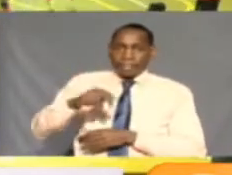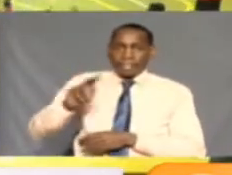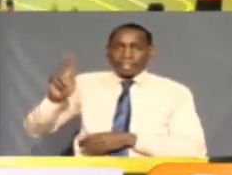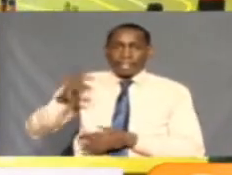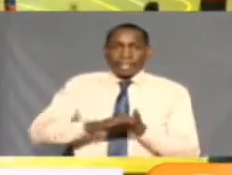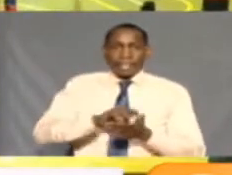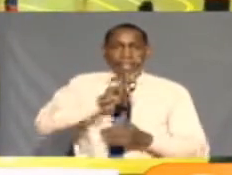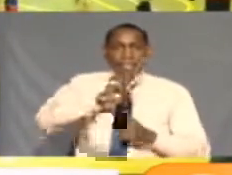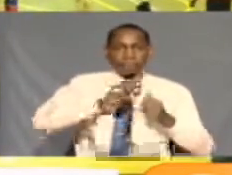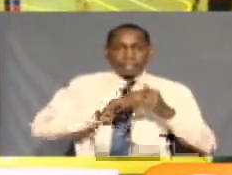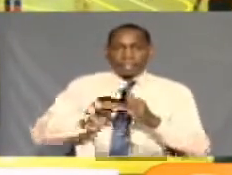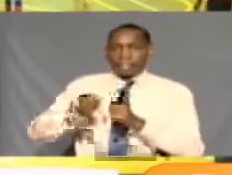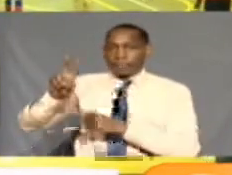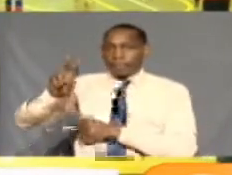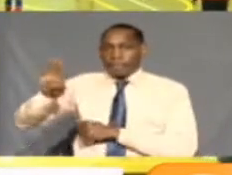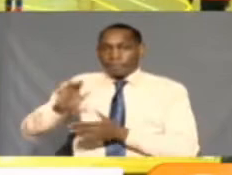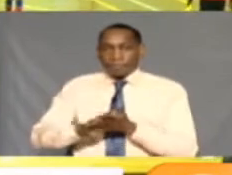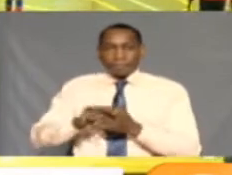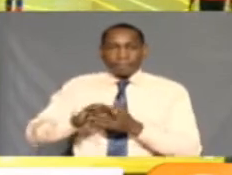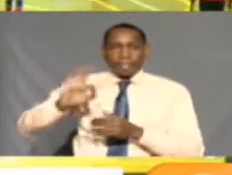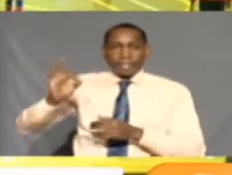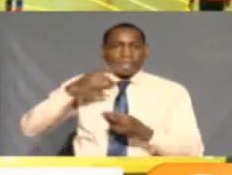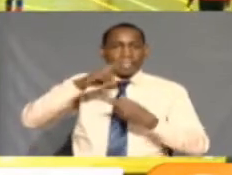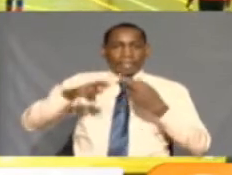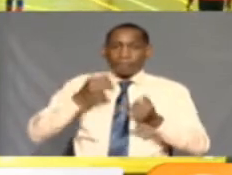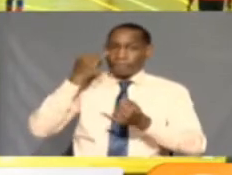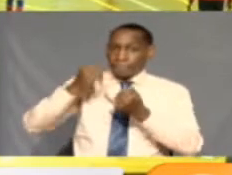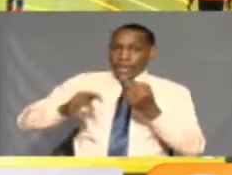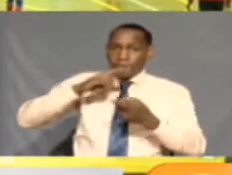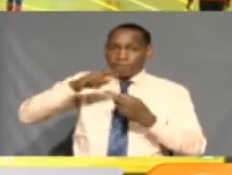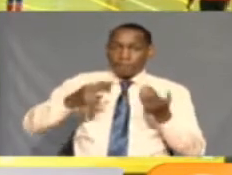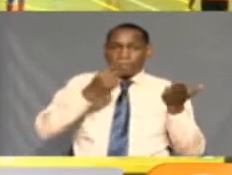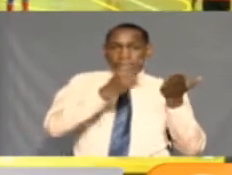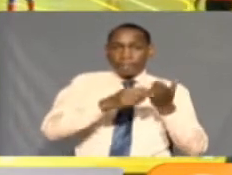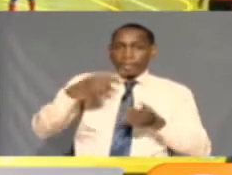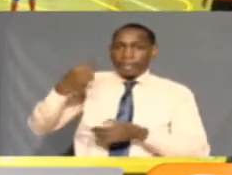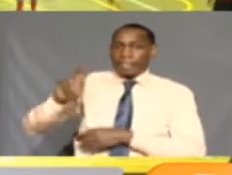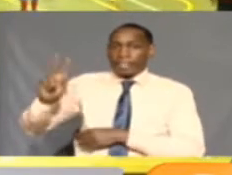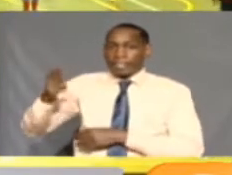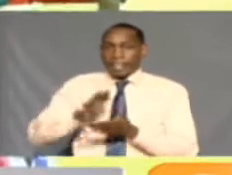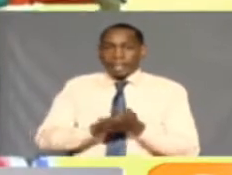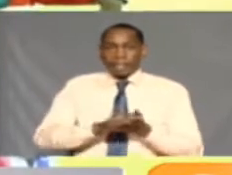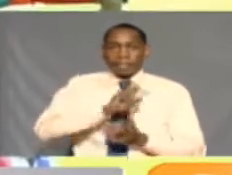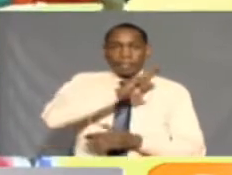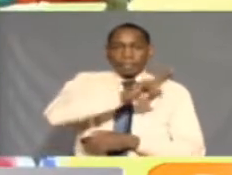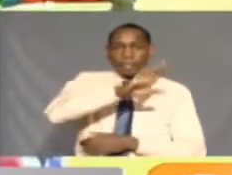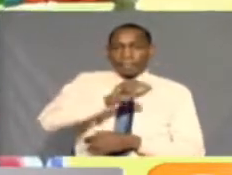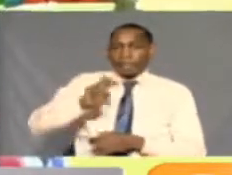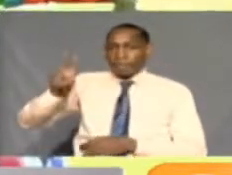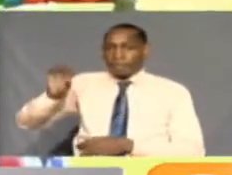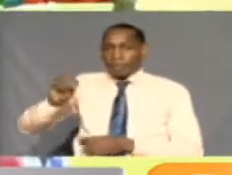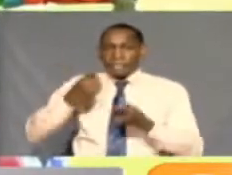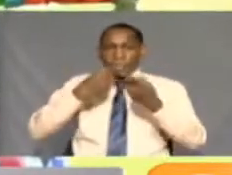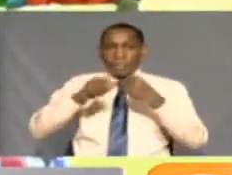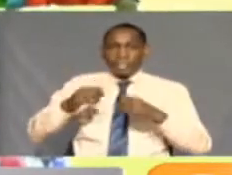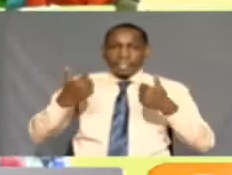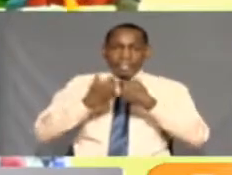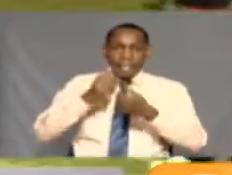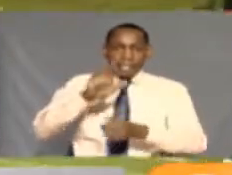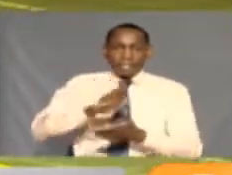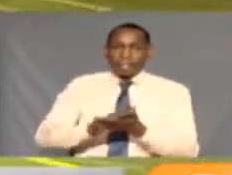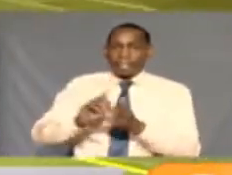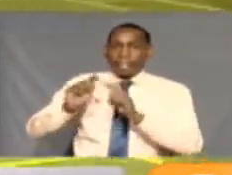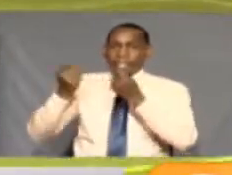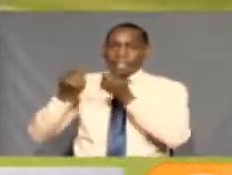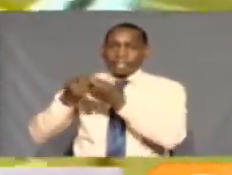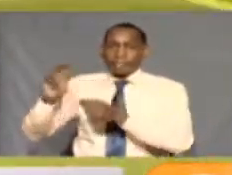alama 26-24. Katika seti ya tatu na ya mwisho, Uganda iliwapepeta Kenya alama 25-20 na kushinda mechi hiyo.